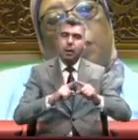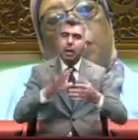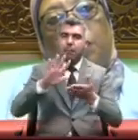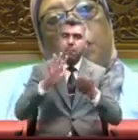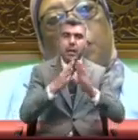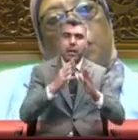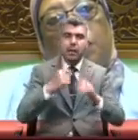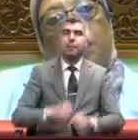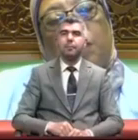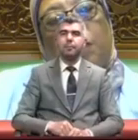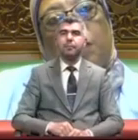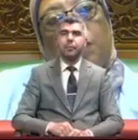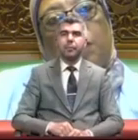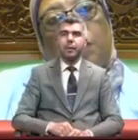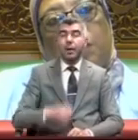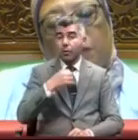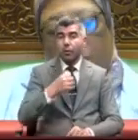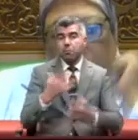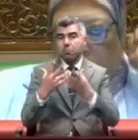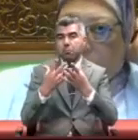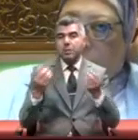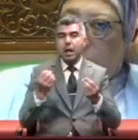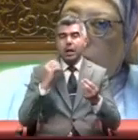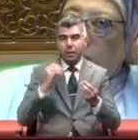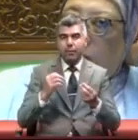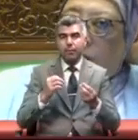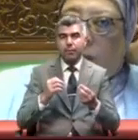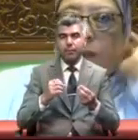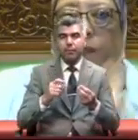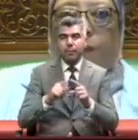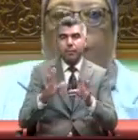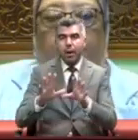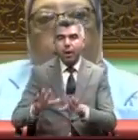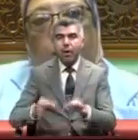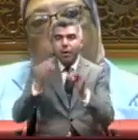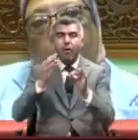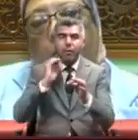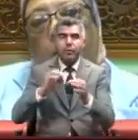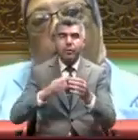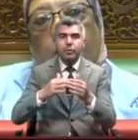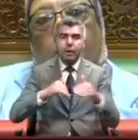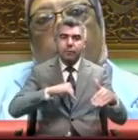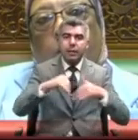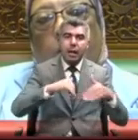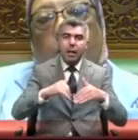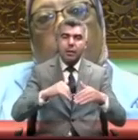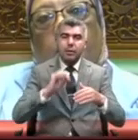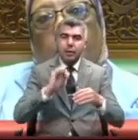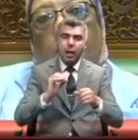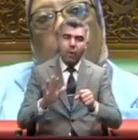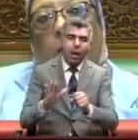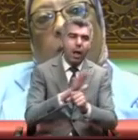الموضوع يؤدي الى فوضى الى الفوضى الناجمه عن الاحتلال غير الشرعي للملك